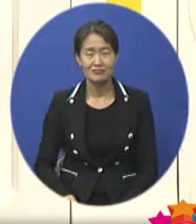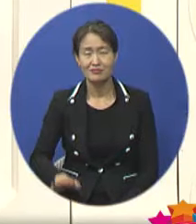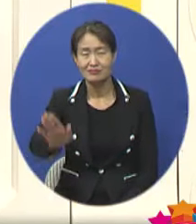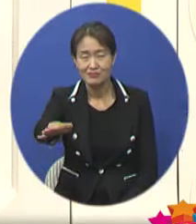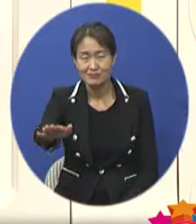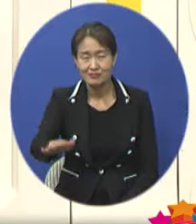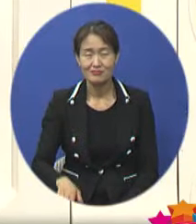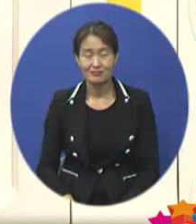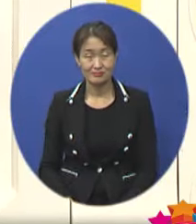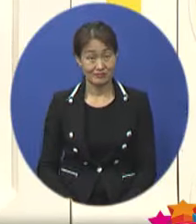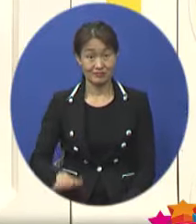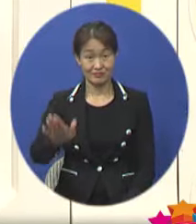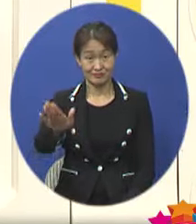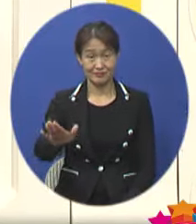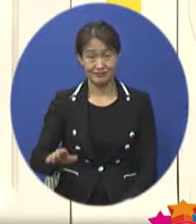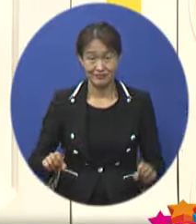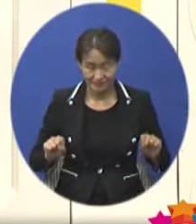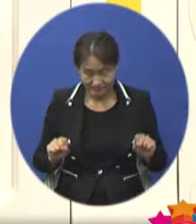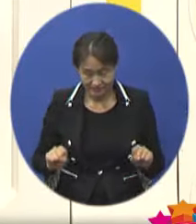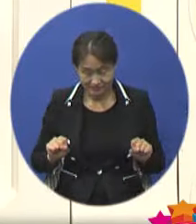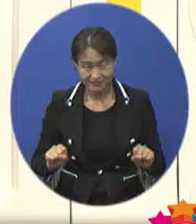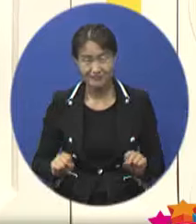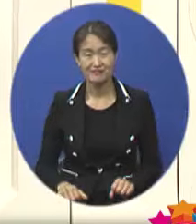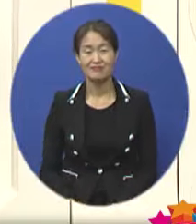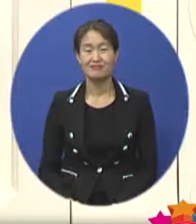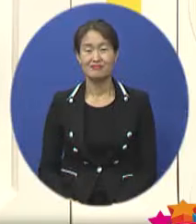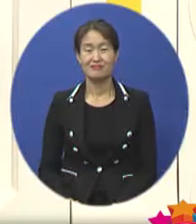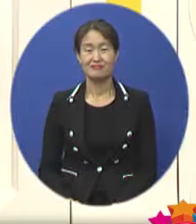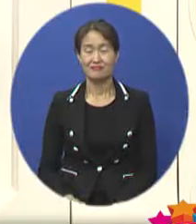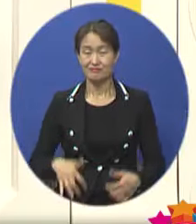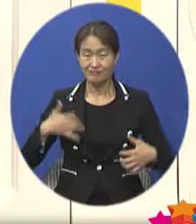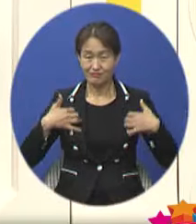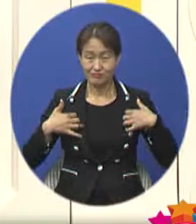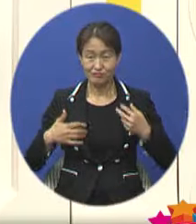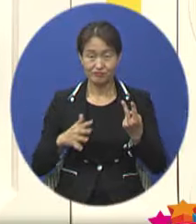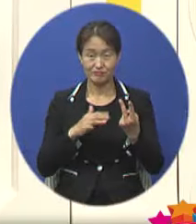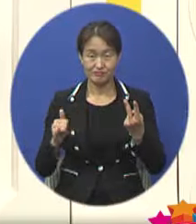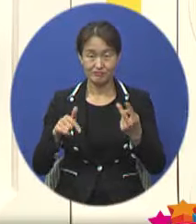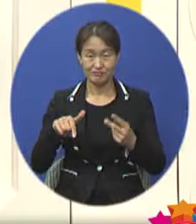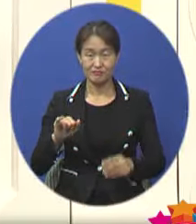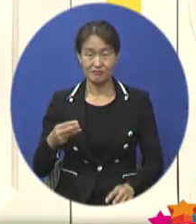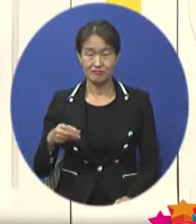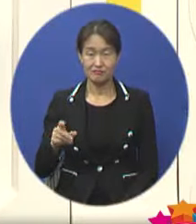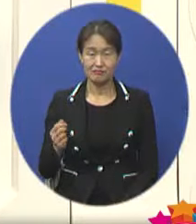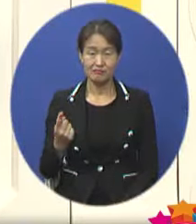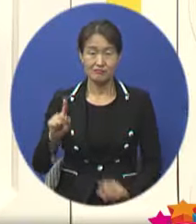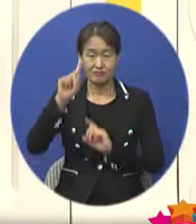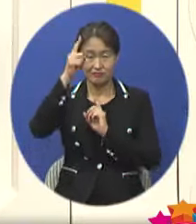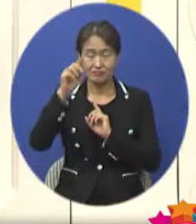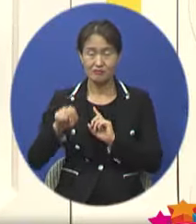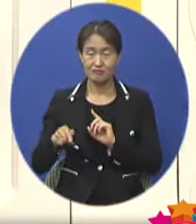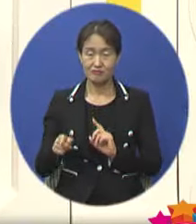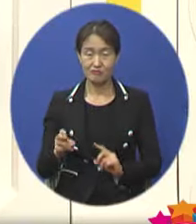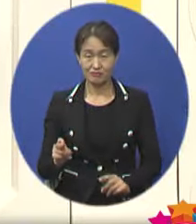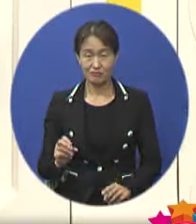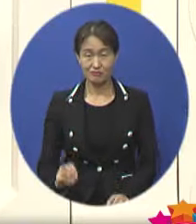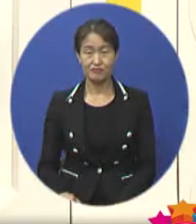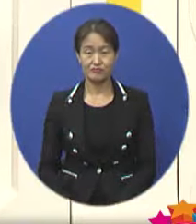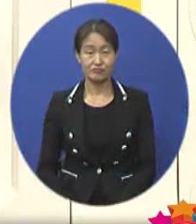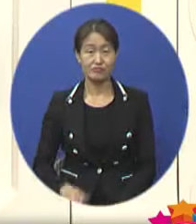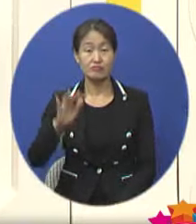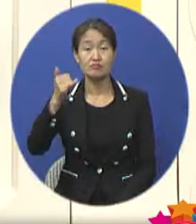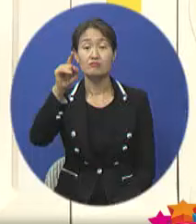여보세요? 아, 여보세요? 안녕하세요. 예, 반갑습니다. 예, 반갑습니다. 두 분, 길영아 예. 씨, 이부영 예. 씨. 어디에서 전화